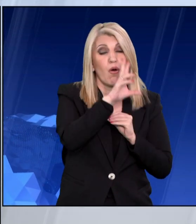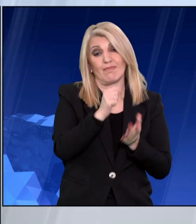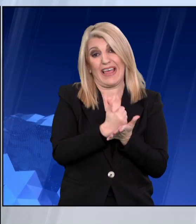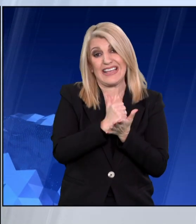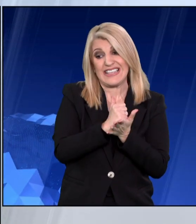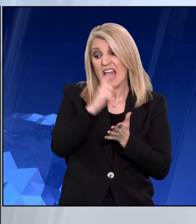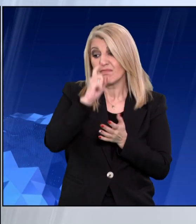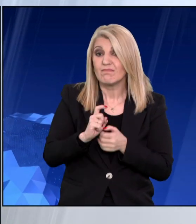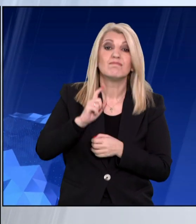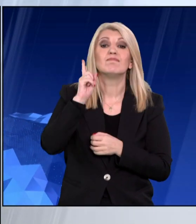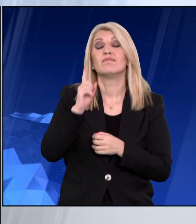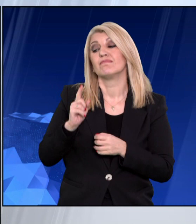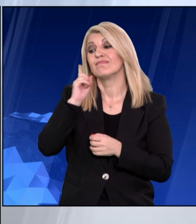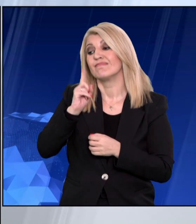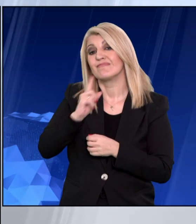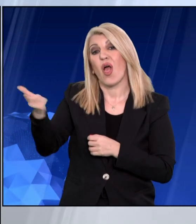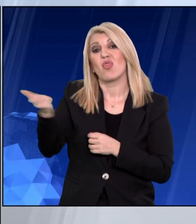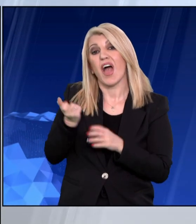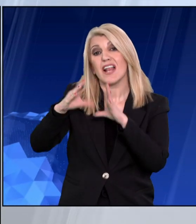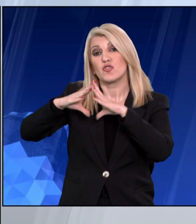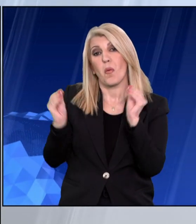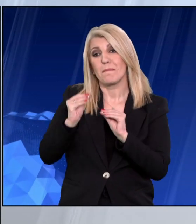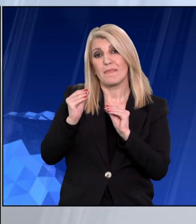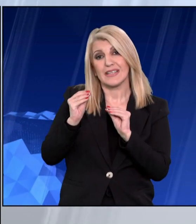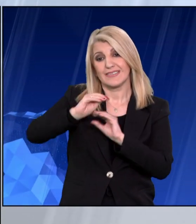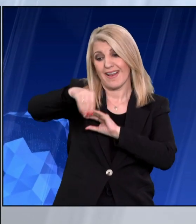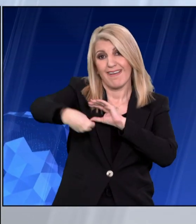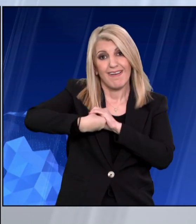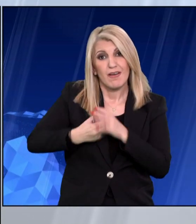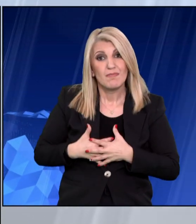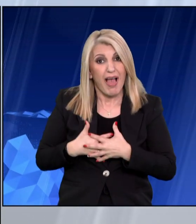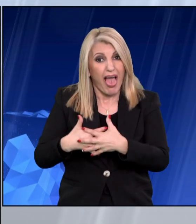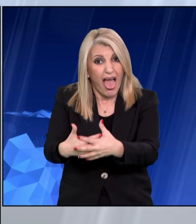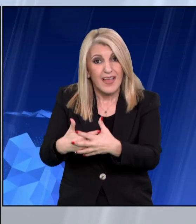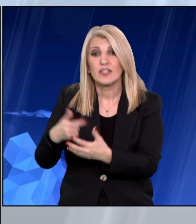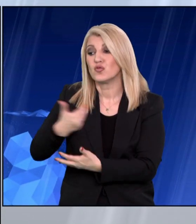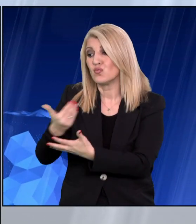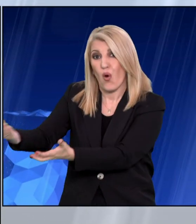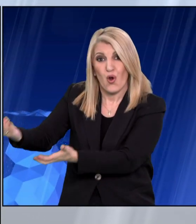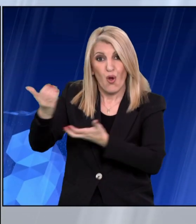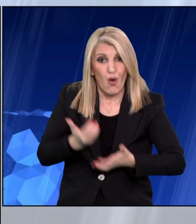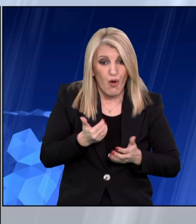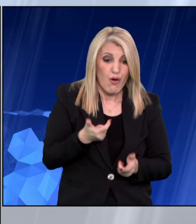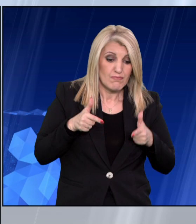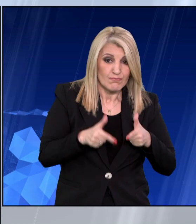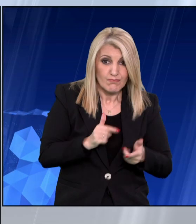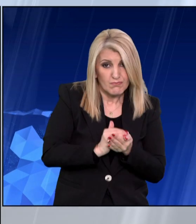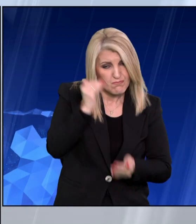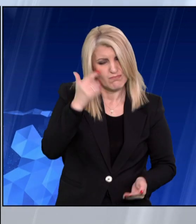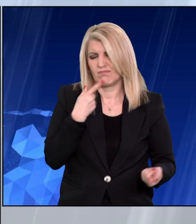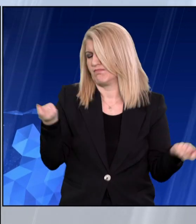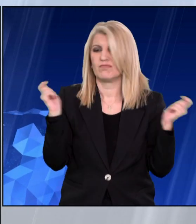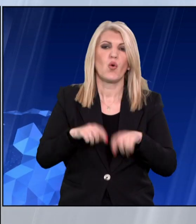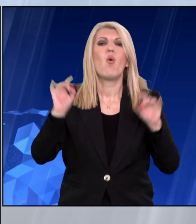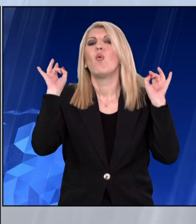υιοθετεί τον κατά τη γνώμη μου εξαιρετικά ατυχή τίτλο γονέας ένα και γονέας δύ διατηρώντας τις παραδοσιακές ονομασίες που δημιουργούν την